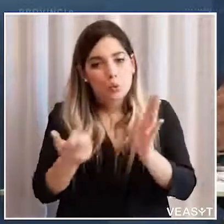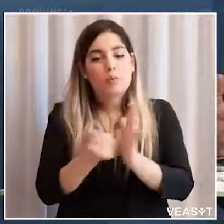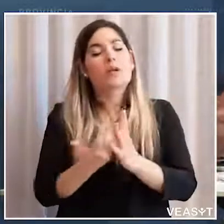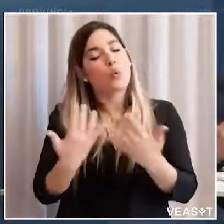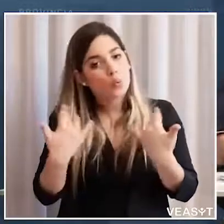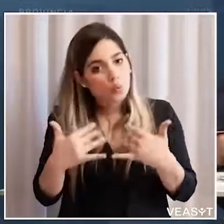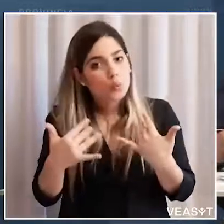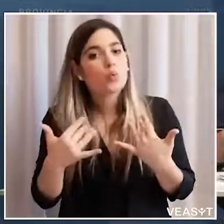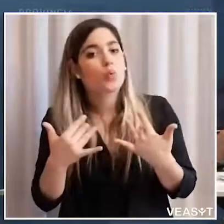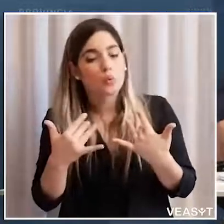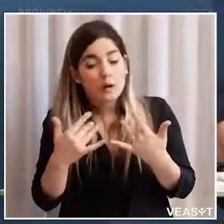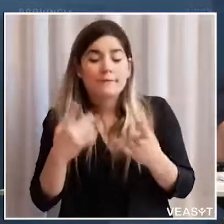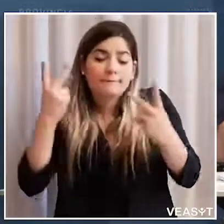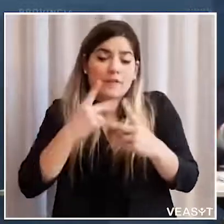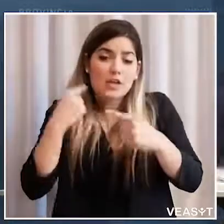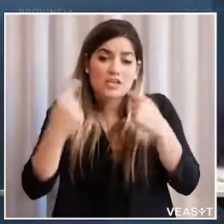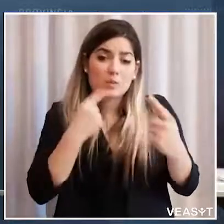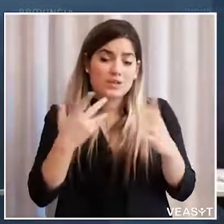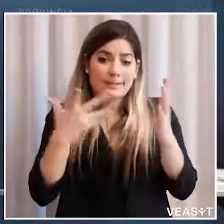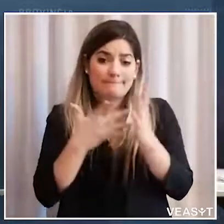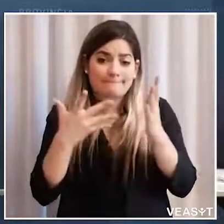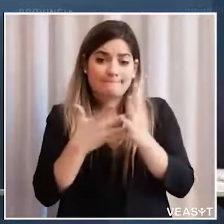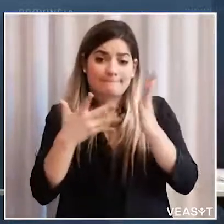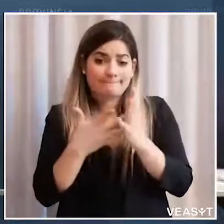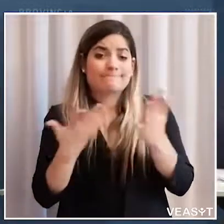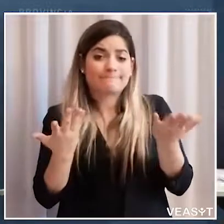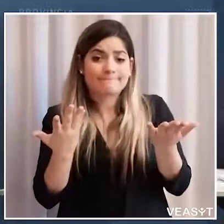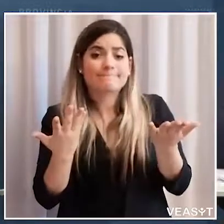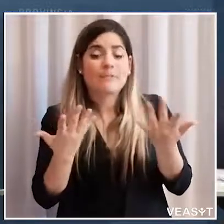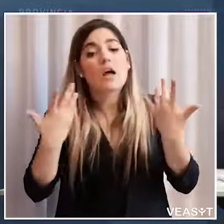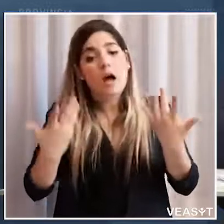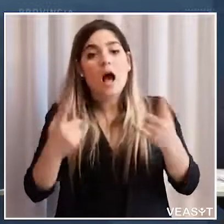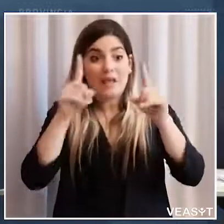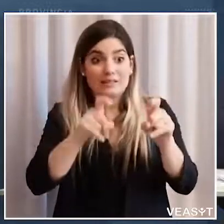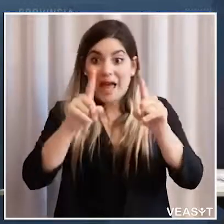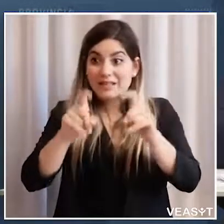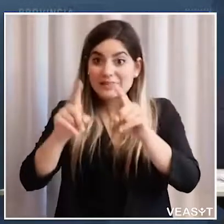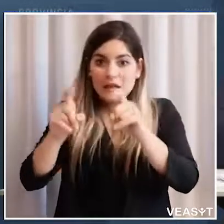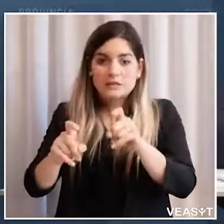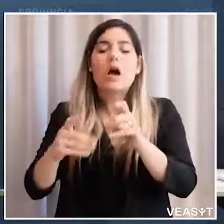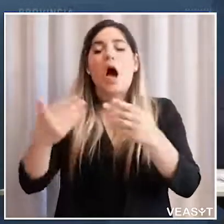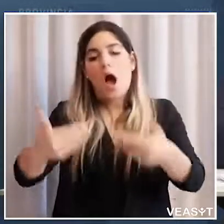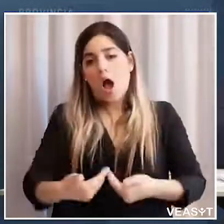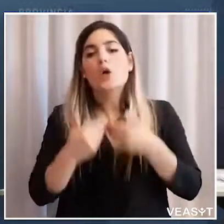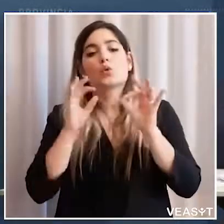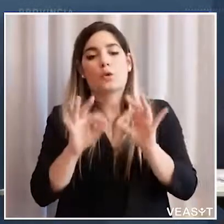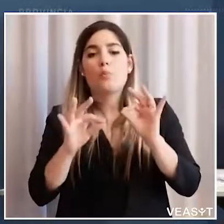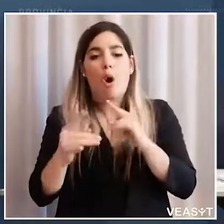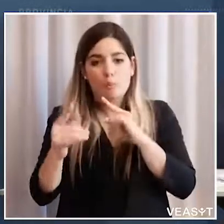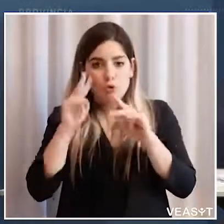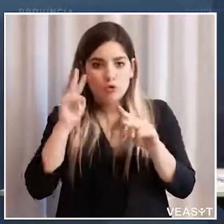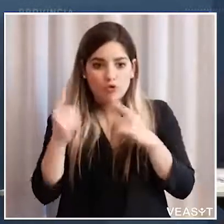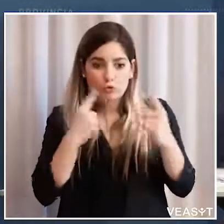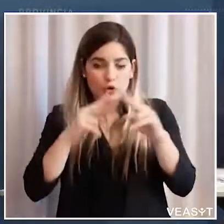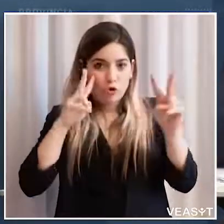ricordo a una situazione veramente difficile ecco su questo voglio dire che anche testa noi ho dato a avere